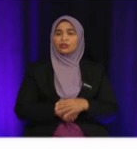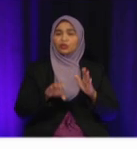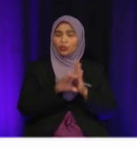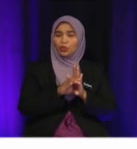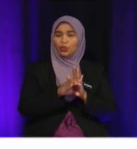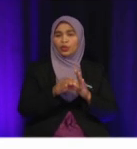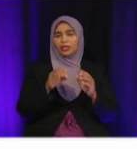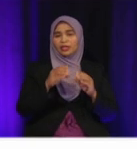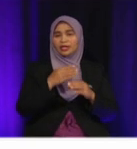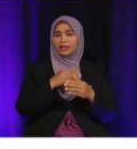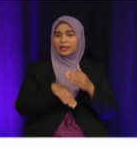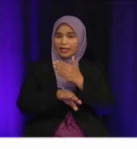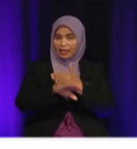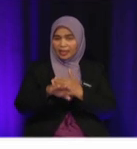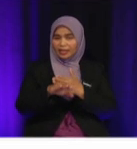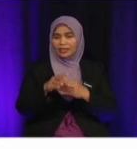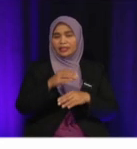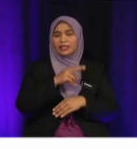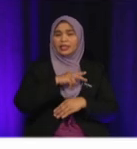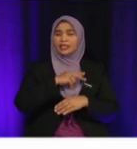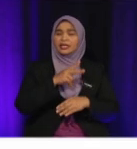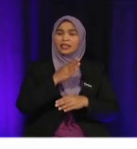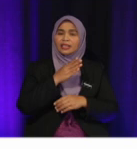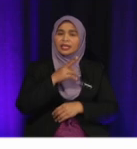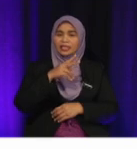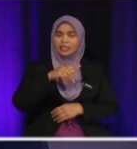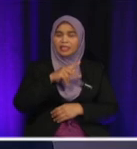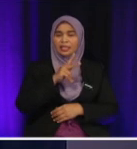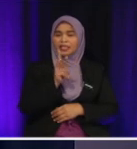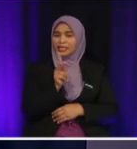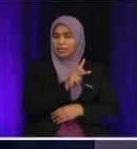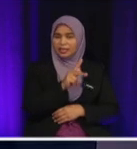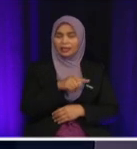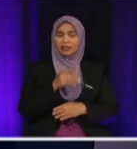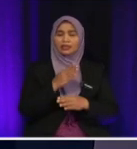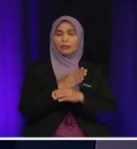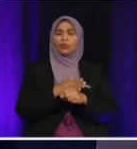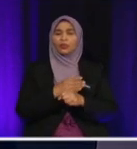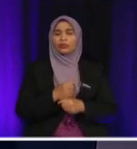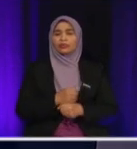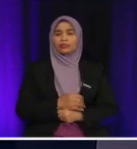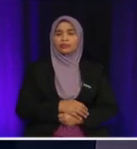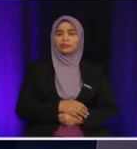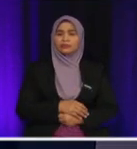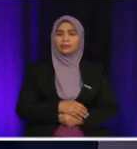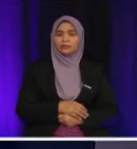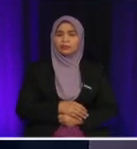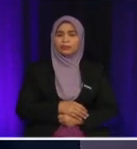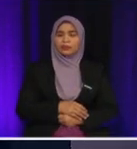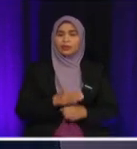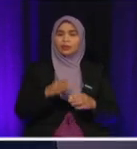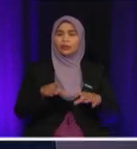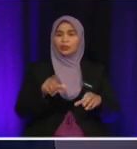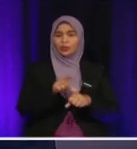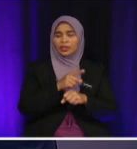dia dipotong dan juga kaki kirinya dipotong. Itu kesalahan bagi orang yang merampas harta, ya, iaitu melalui